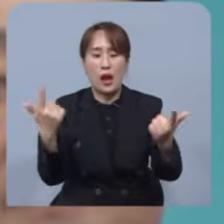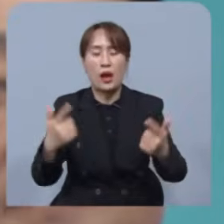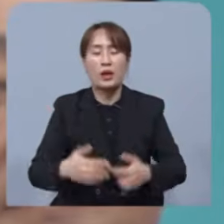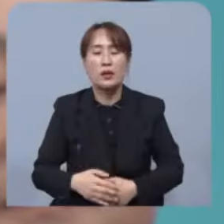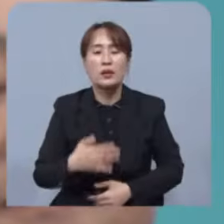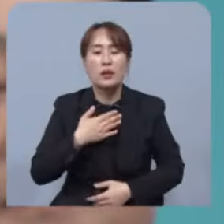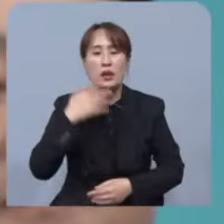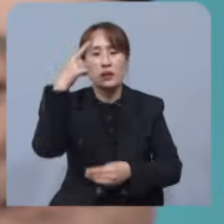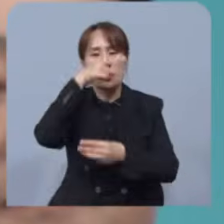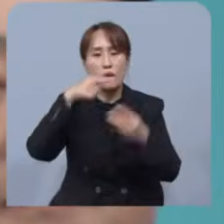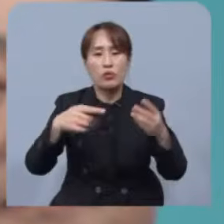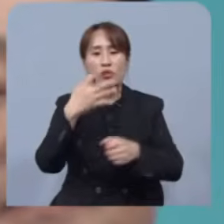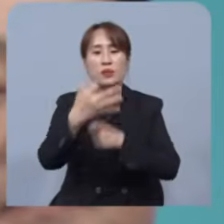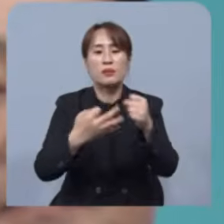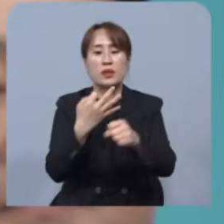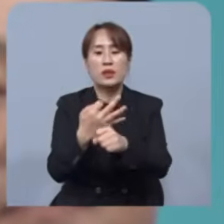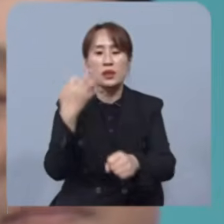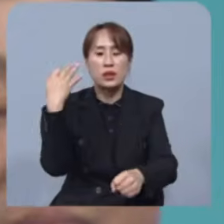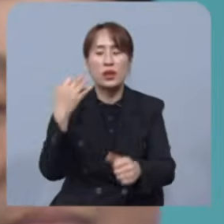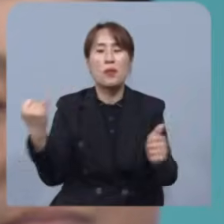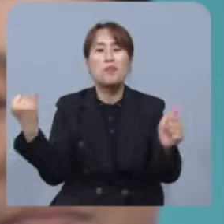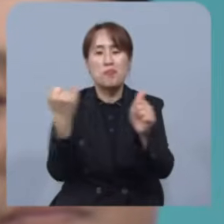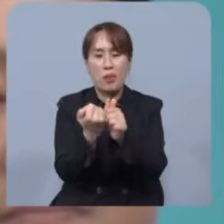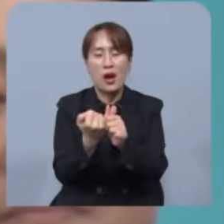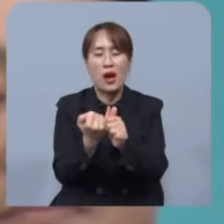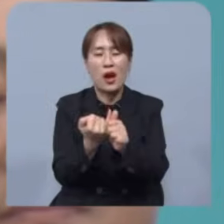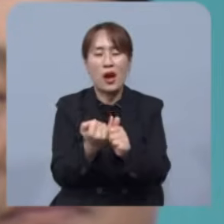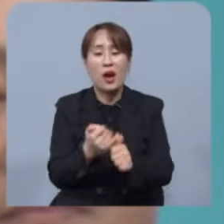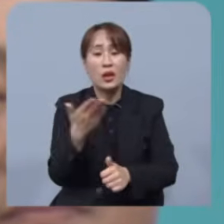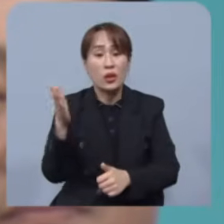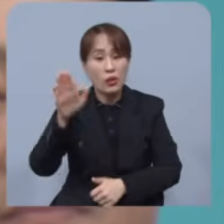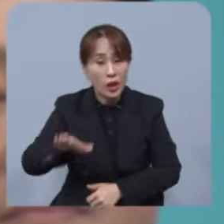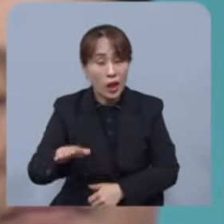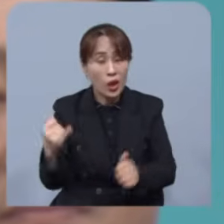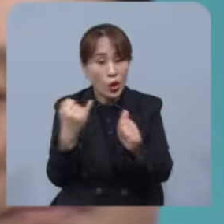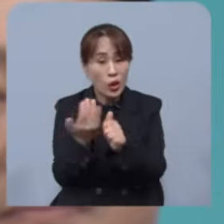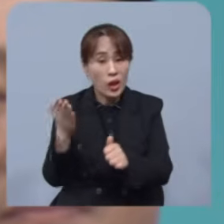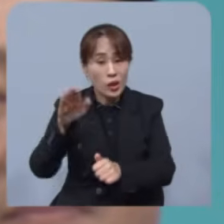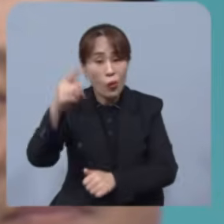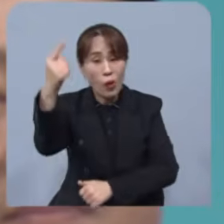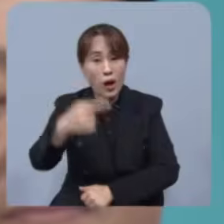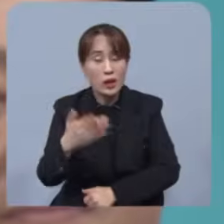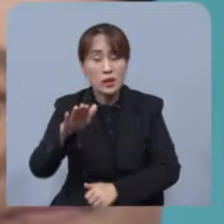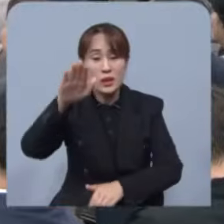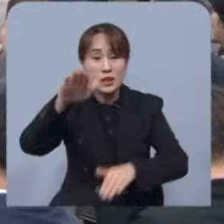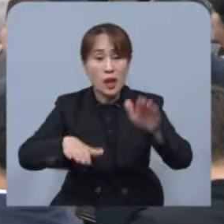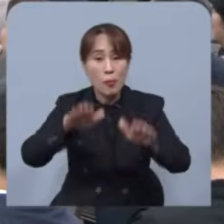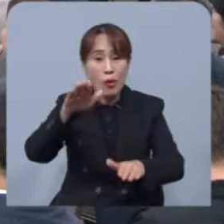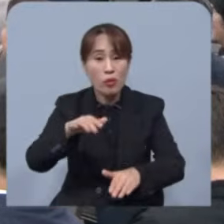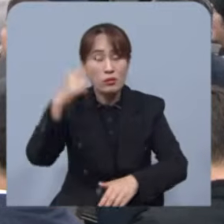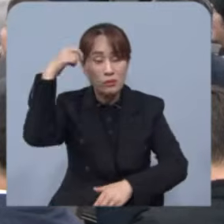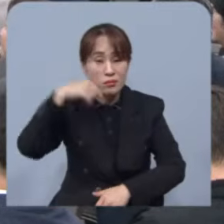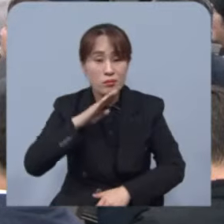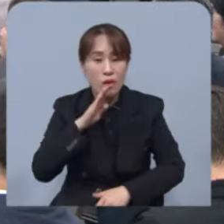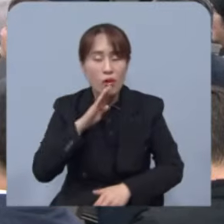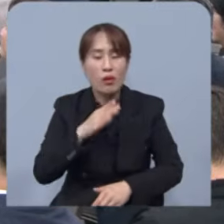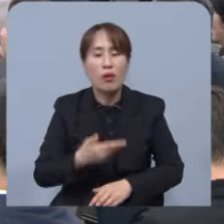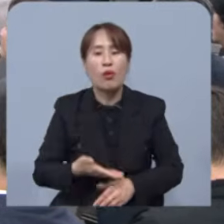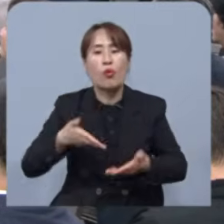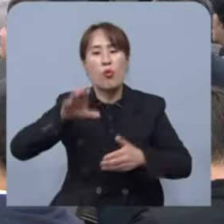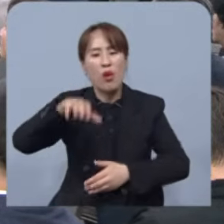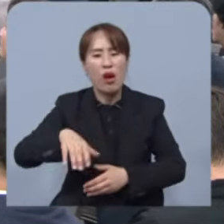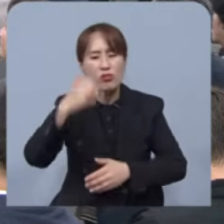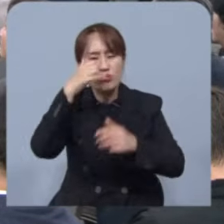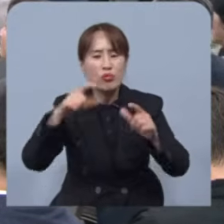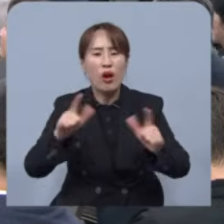그러니까. 제가 청주에 14년 전에 시집을 왔습니다. 그런데도 그런 차별이랄까? 네, 외지 그런